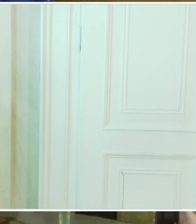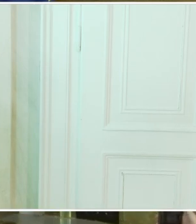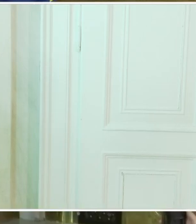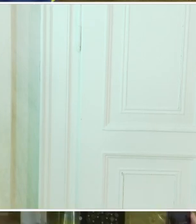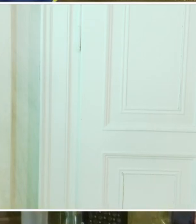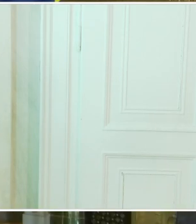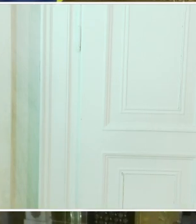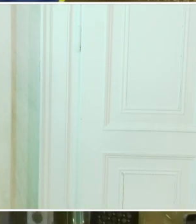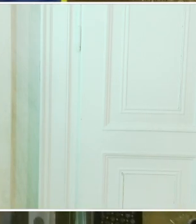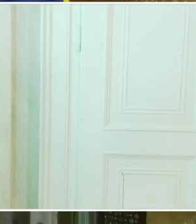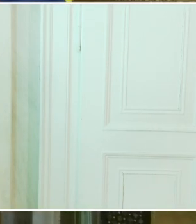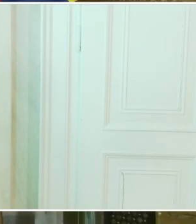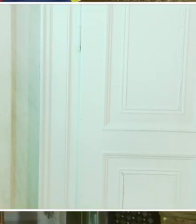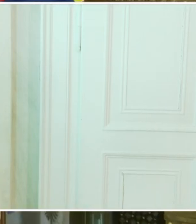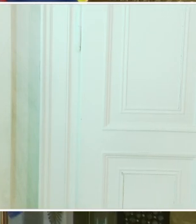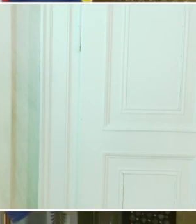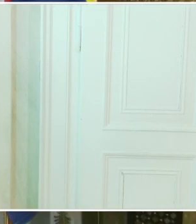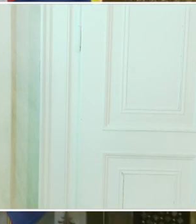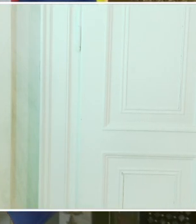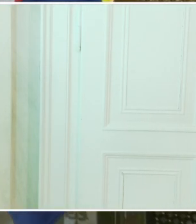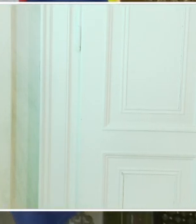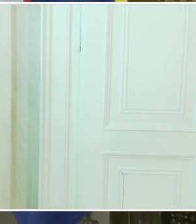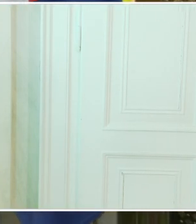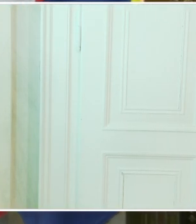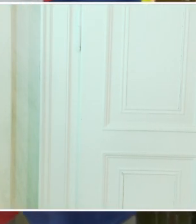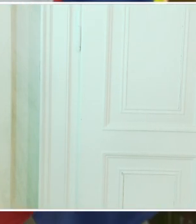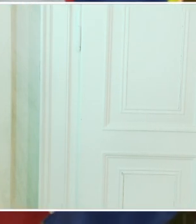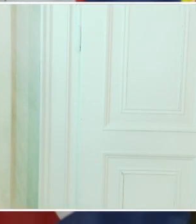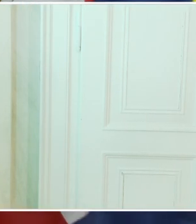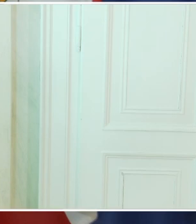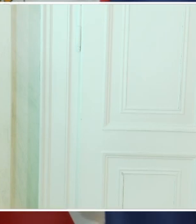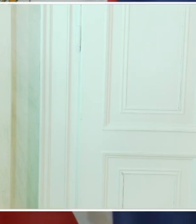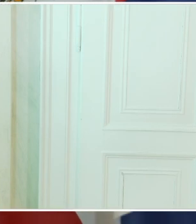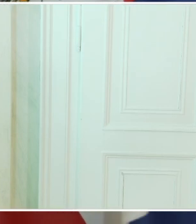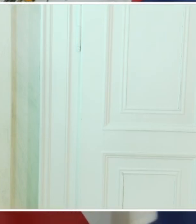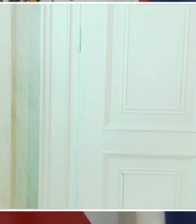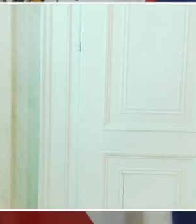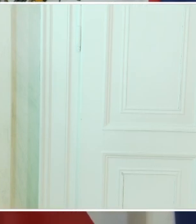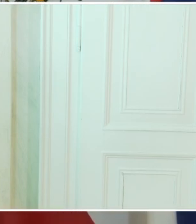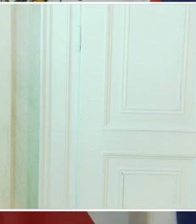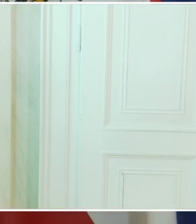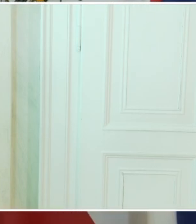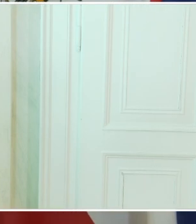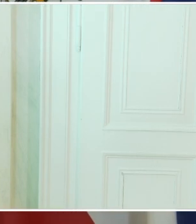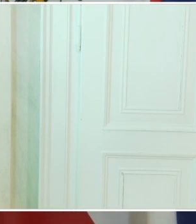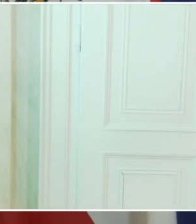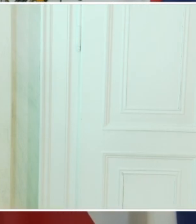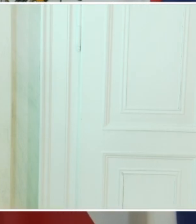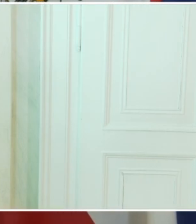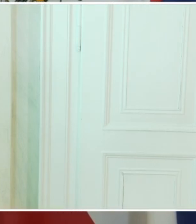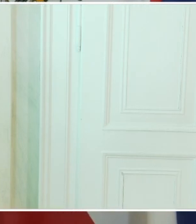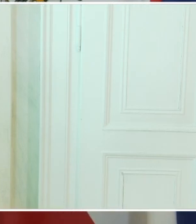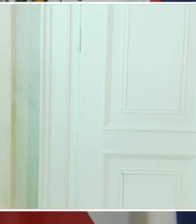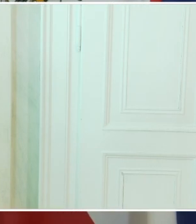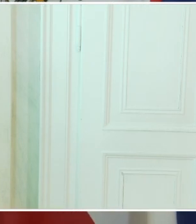lieber Olexi. Ich muss Ihnen ganz offen sagen, ich habe schon viele bilaterale Gespräche in meiner bisherigen